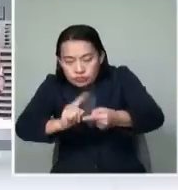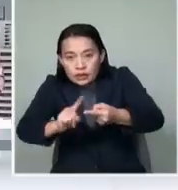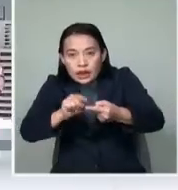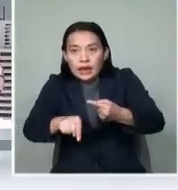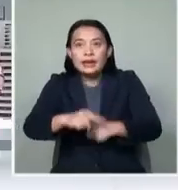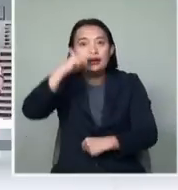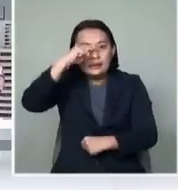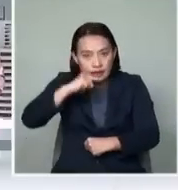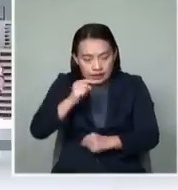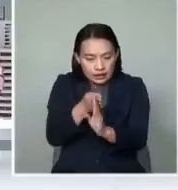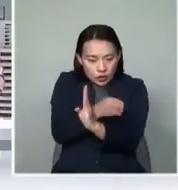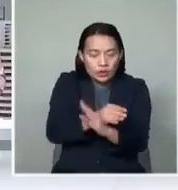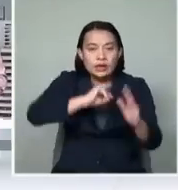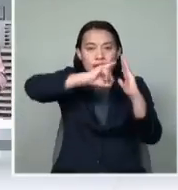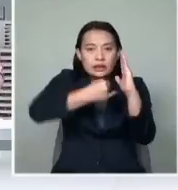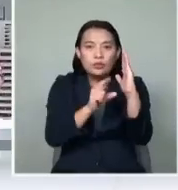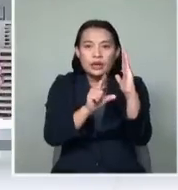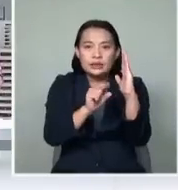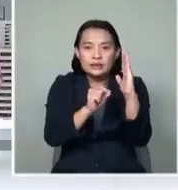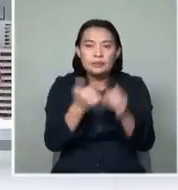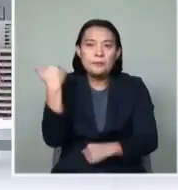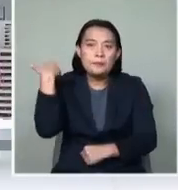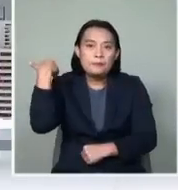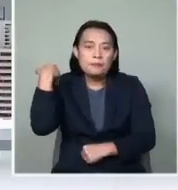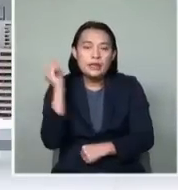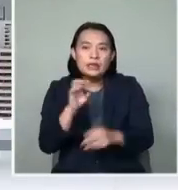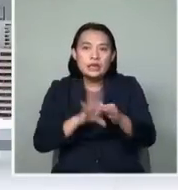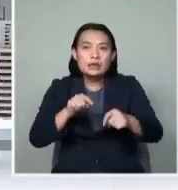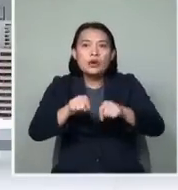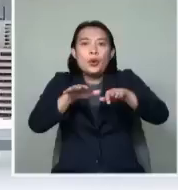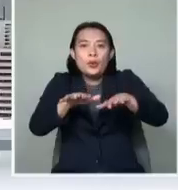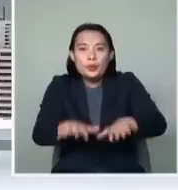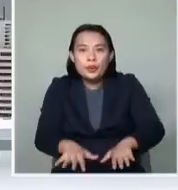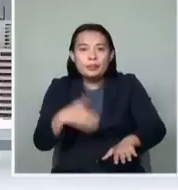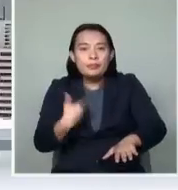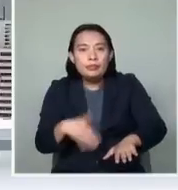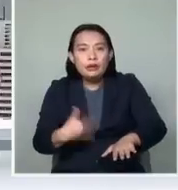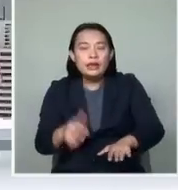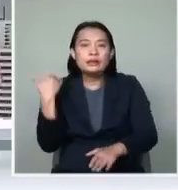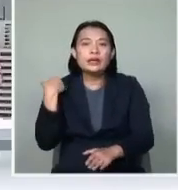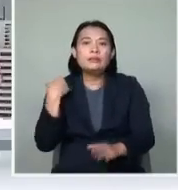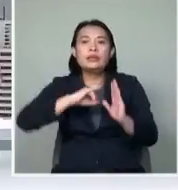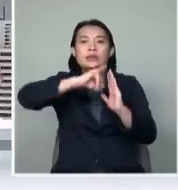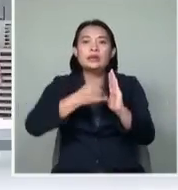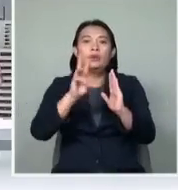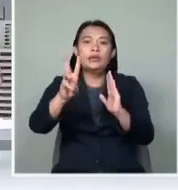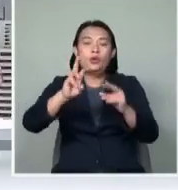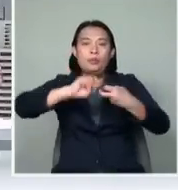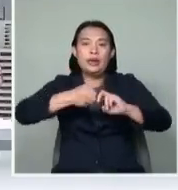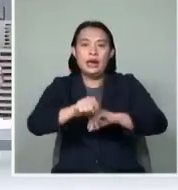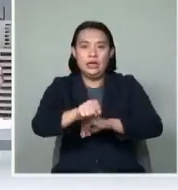นในบ้านเราก่อนหน้านี้มี20จังหวัดด้วยกันค่ะบางจุดนั้นสถานการณ์คลี่คลายไปแล้วนะคะแต่ว่ายังคงมี6จังหวัดที่ยังคงประสบปัญห